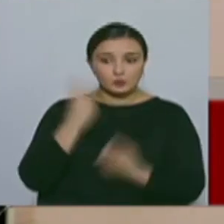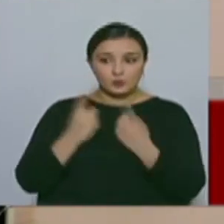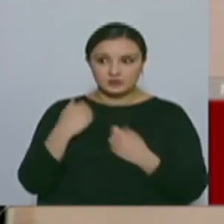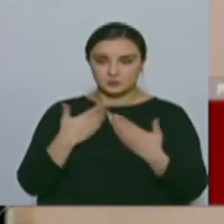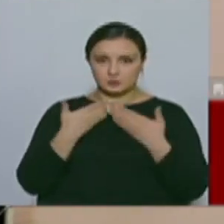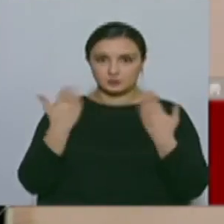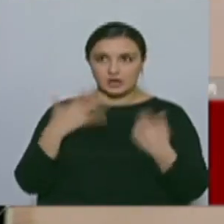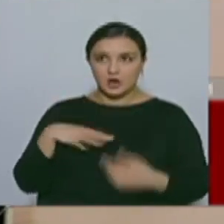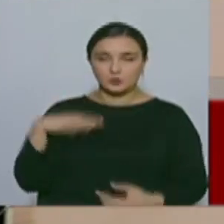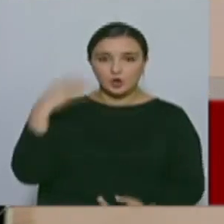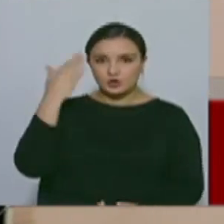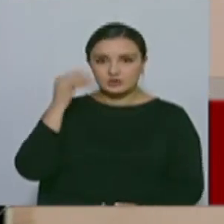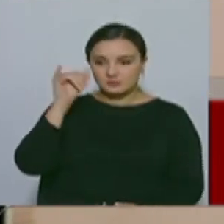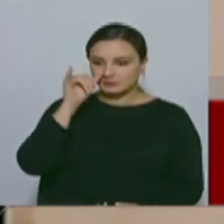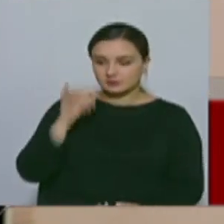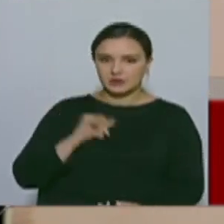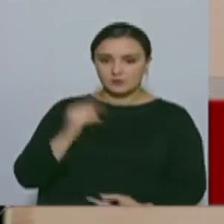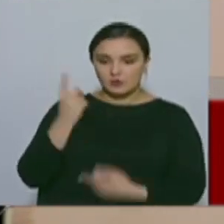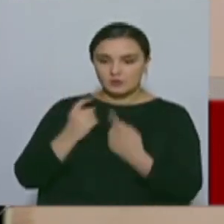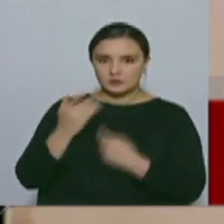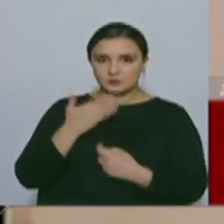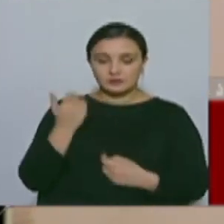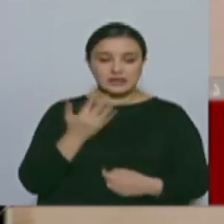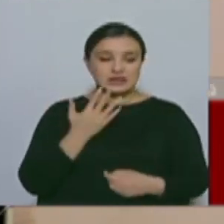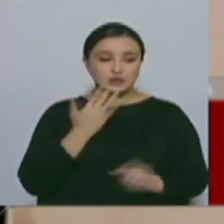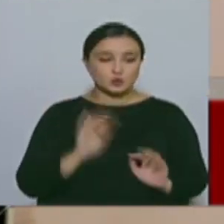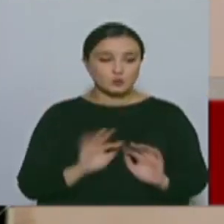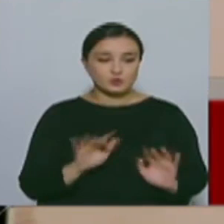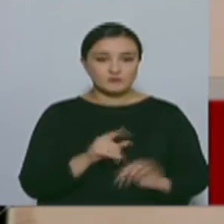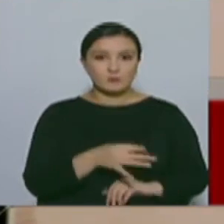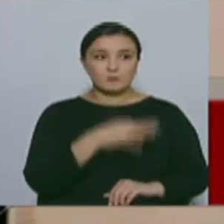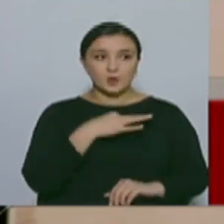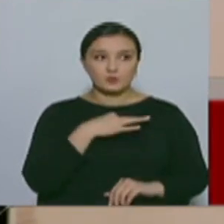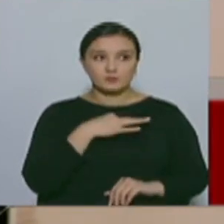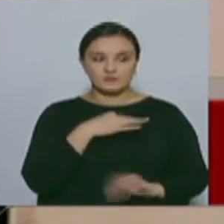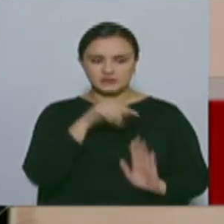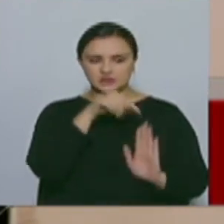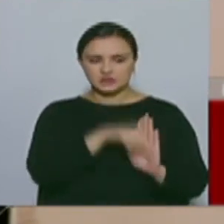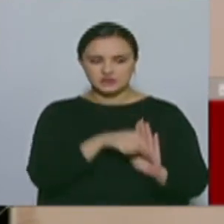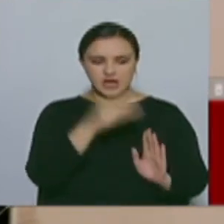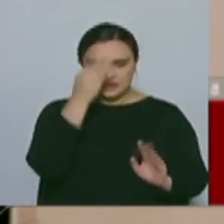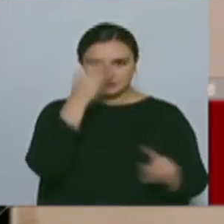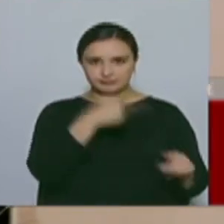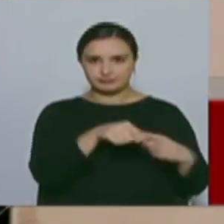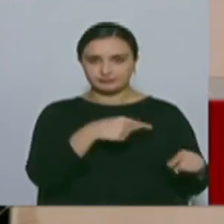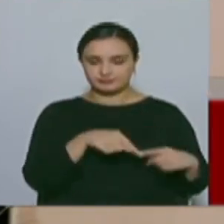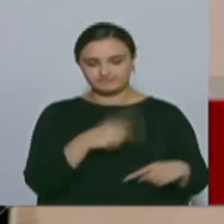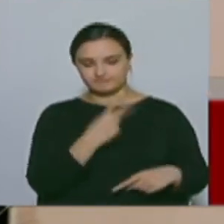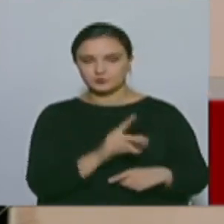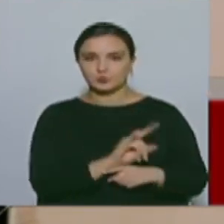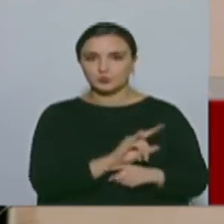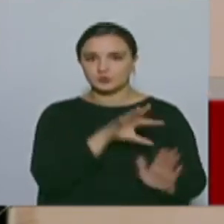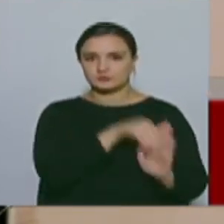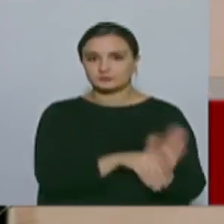არ მაძლევს ქართული ოცნება. მაშინ, როდესაც ნაციონალური მოძრაობა, რასაც მე უბნება, შიგნით ვამჩნევ შეუთავსებლობებს და მგონია ხოლმე, რომ იქ